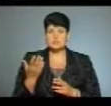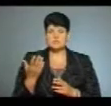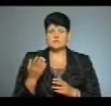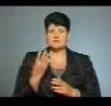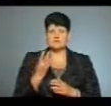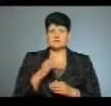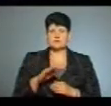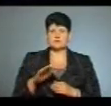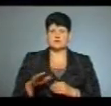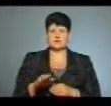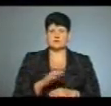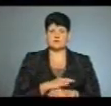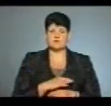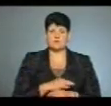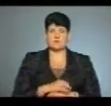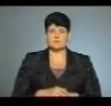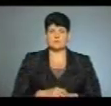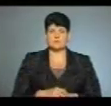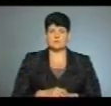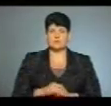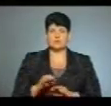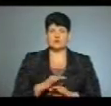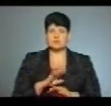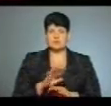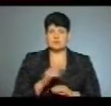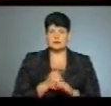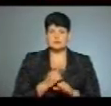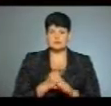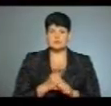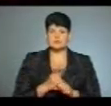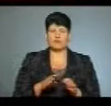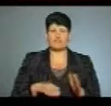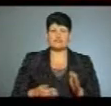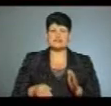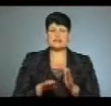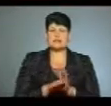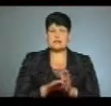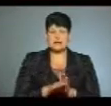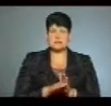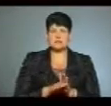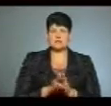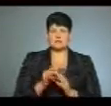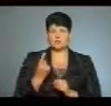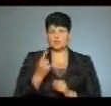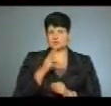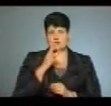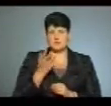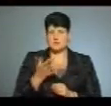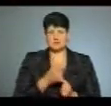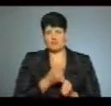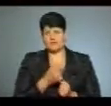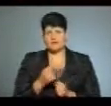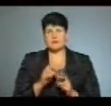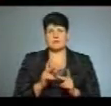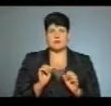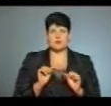4 дітей виховуємо. Дружина не працює, бо в декреті на одну зарплату. Витягуємо, як